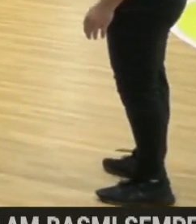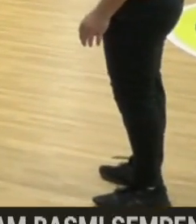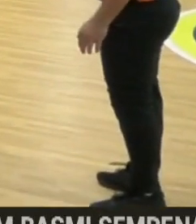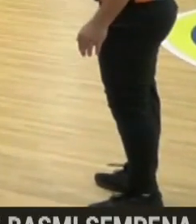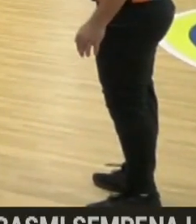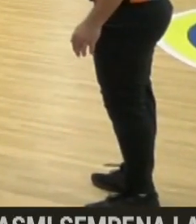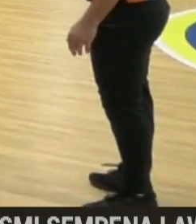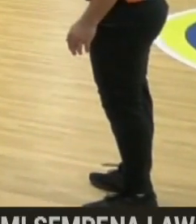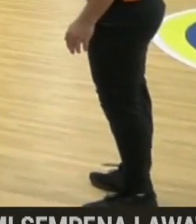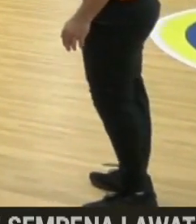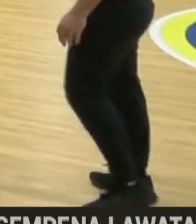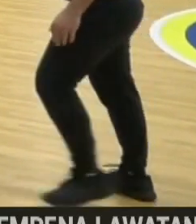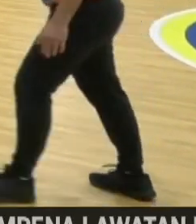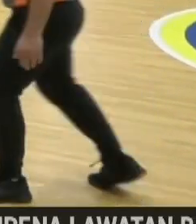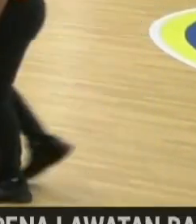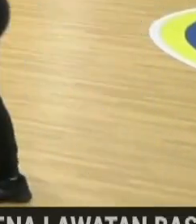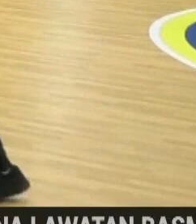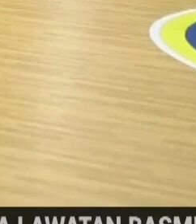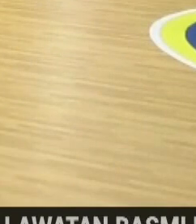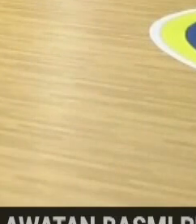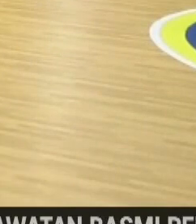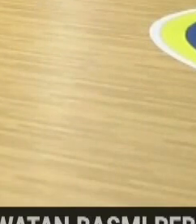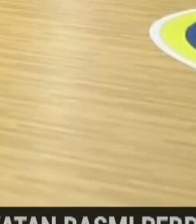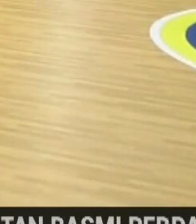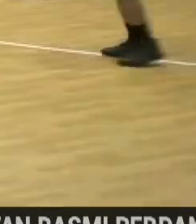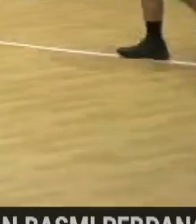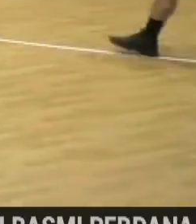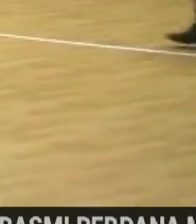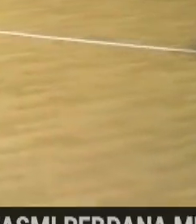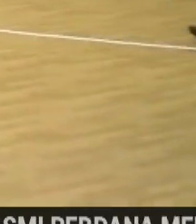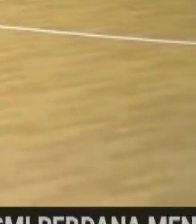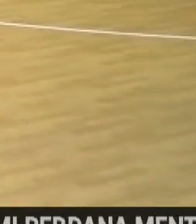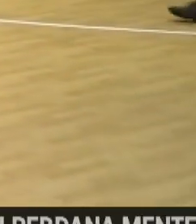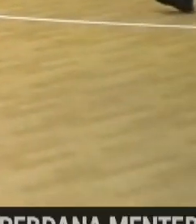Perlawanan berakhir, TK House menang ke atas ACCG dengan keputusan